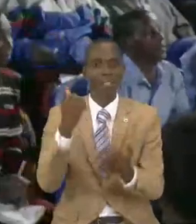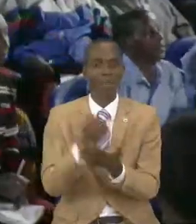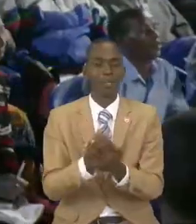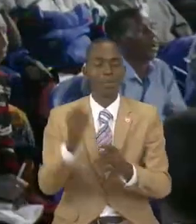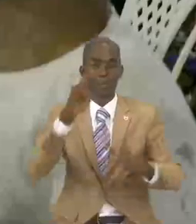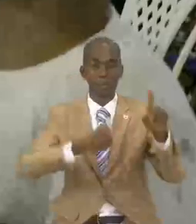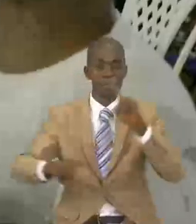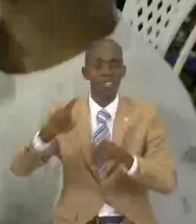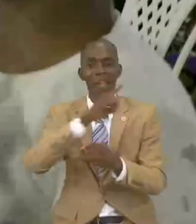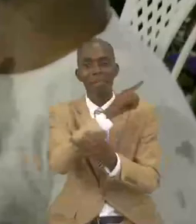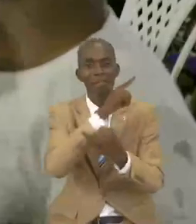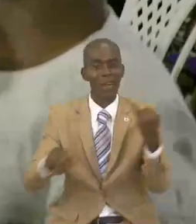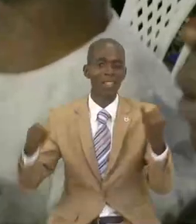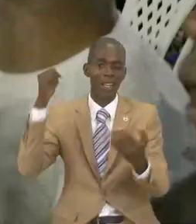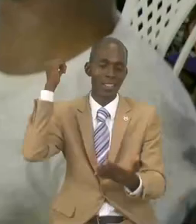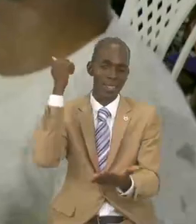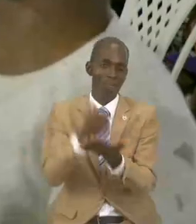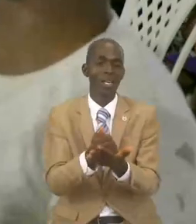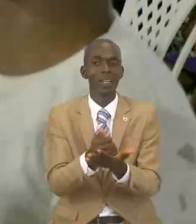Dis-le en haute voix.